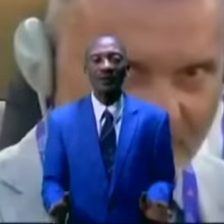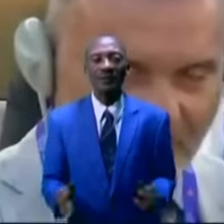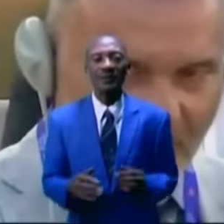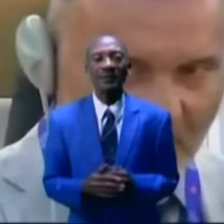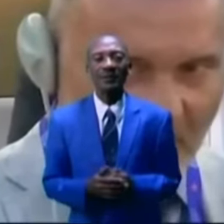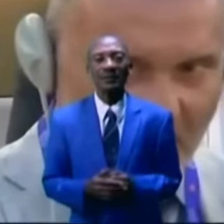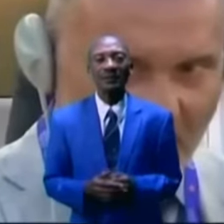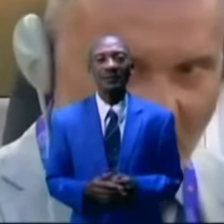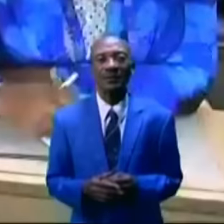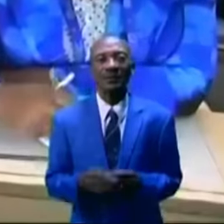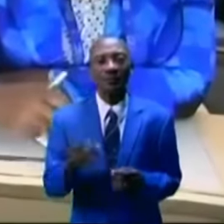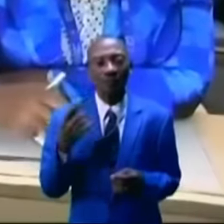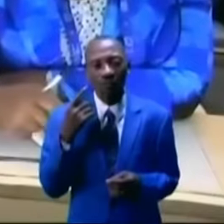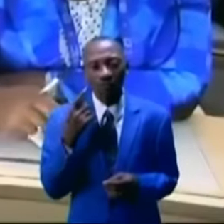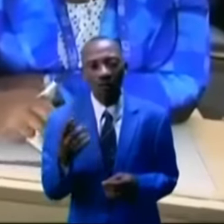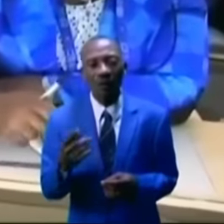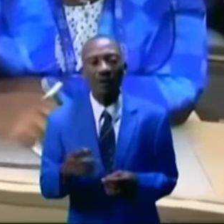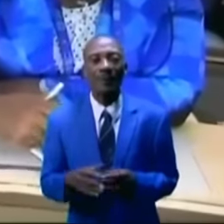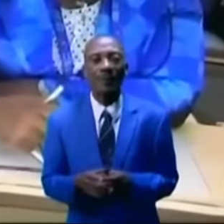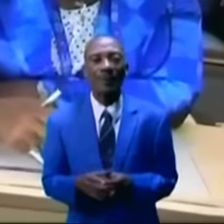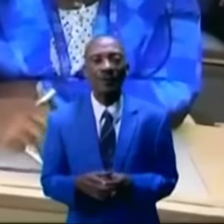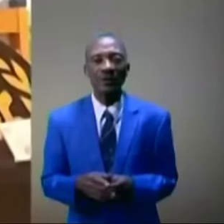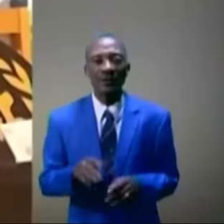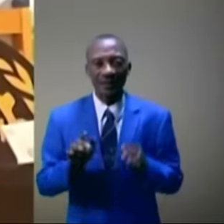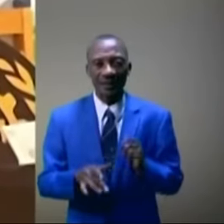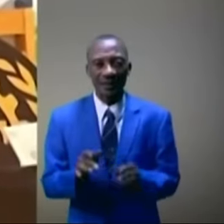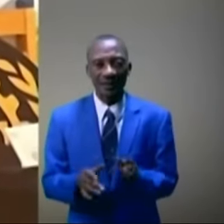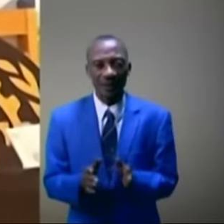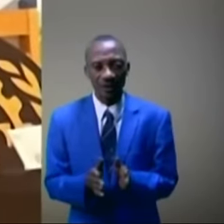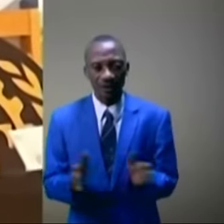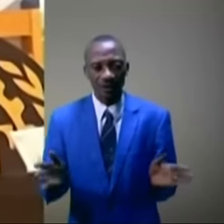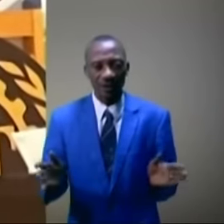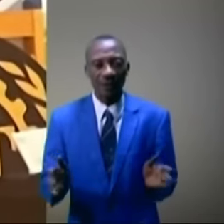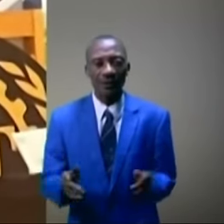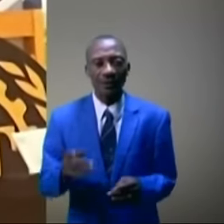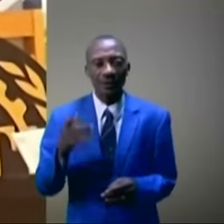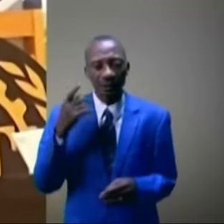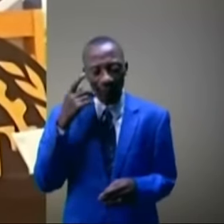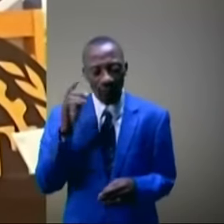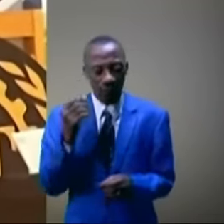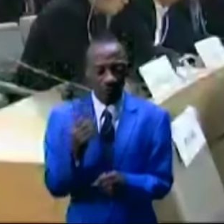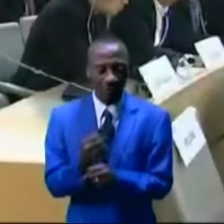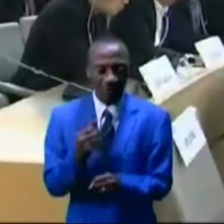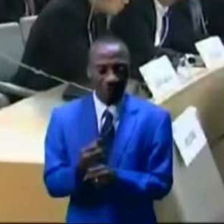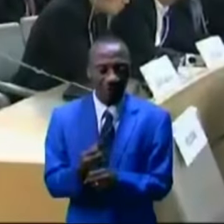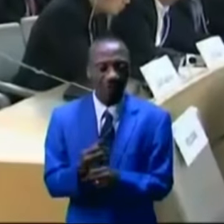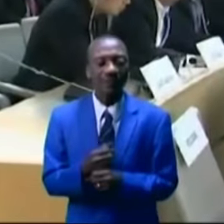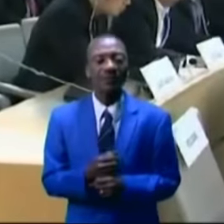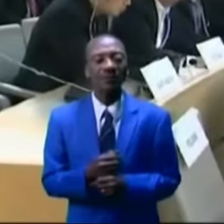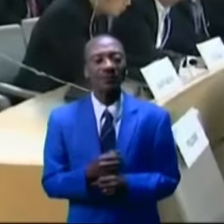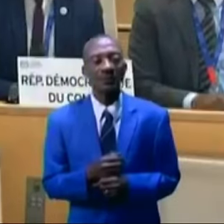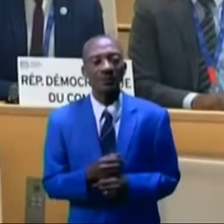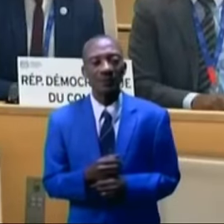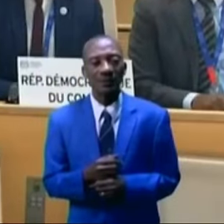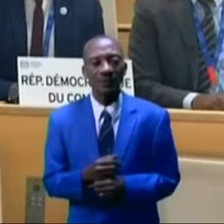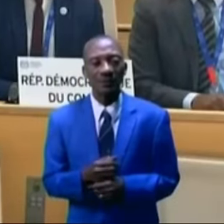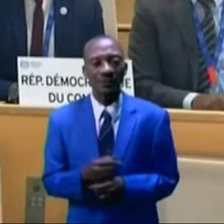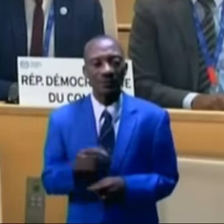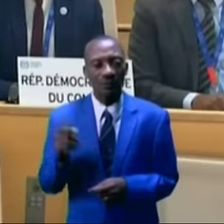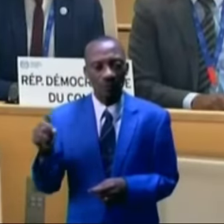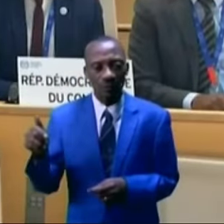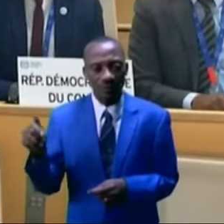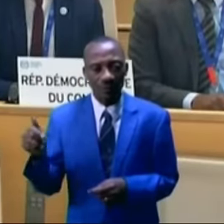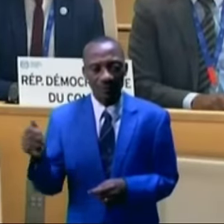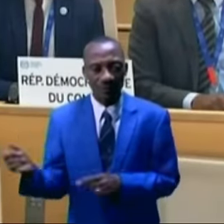tripartite congolaise avec à sa tête le secrétaire général à l'emploi et au travail, Dona Bagula Mugangu, a pris une